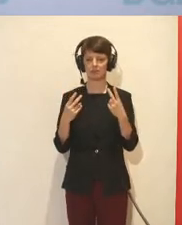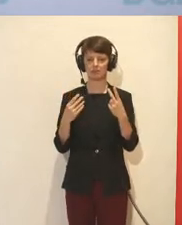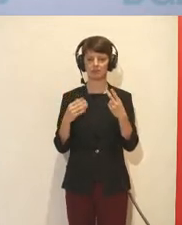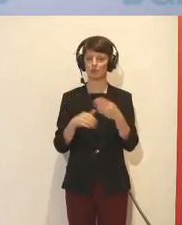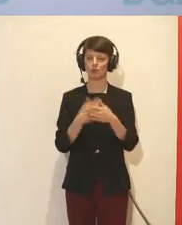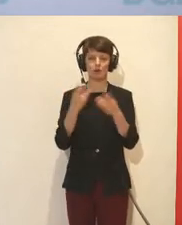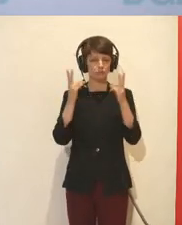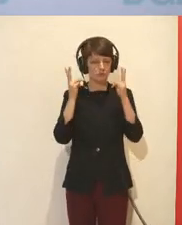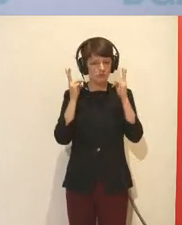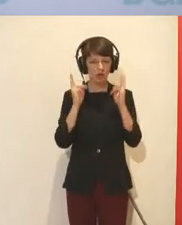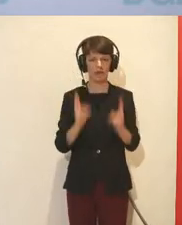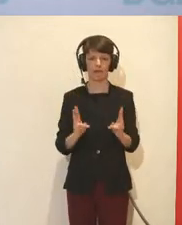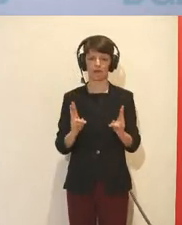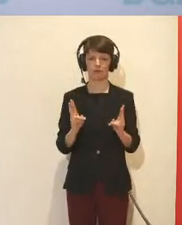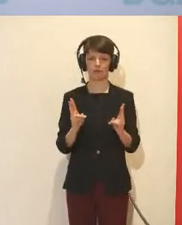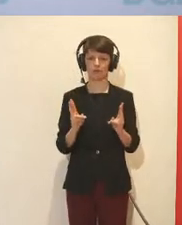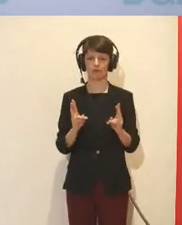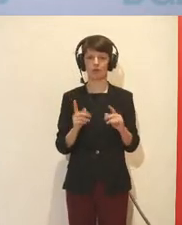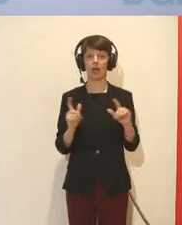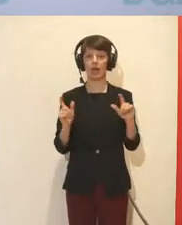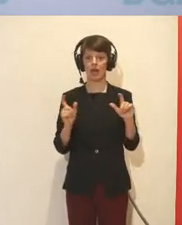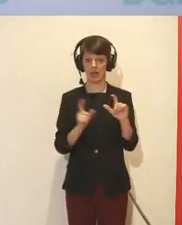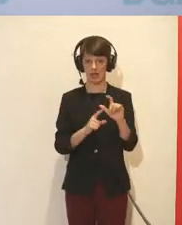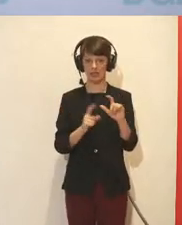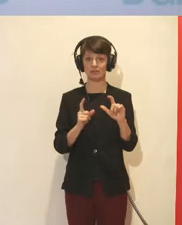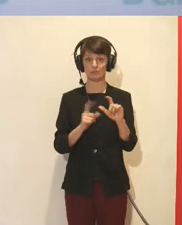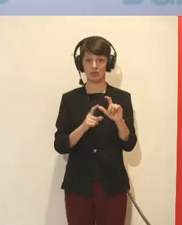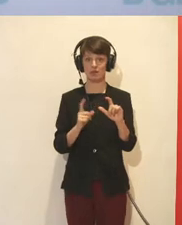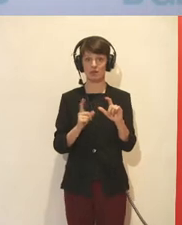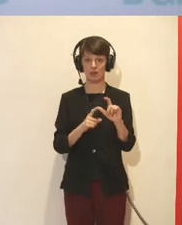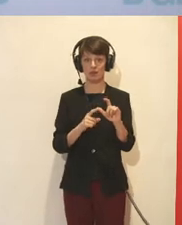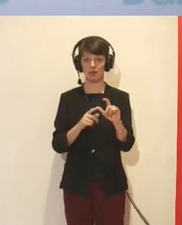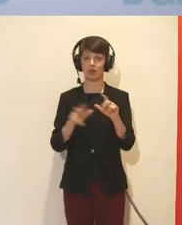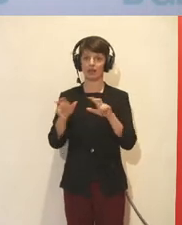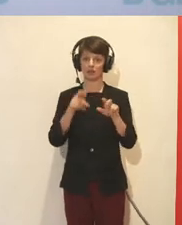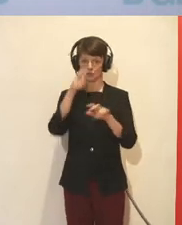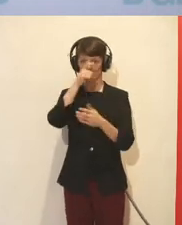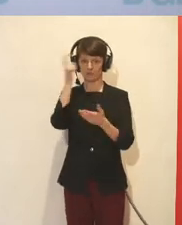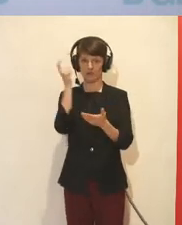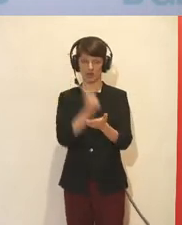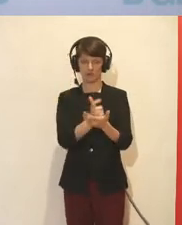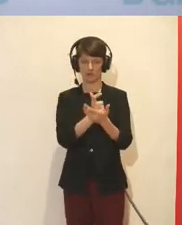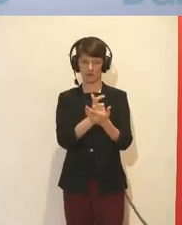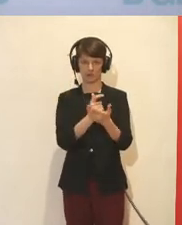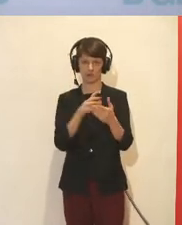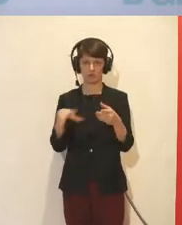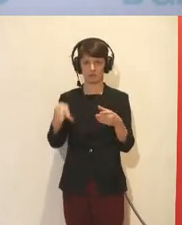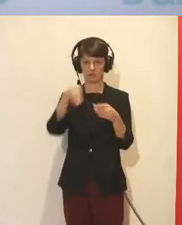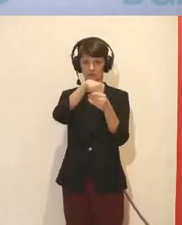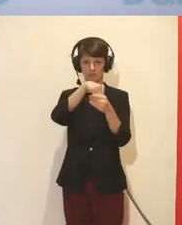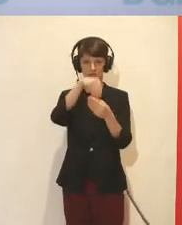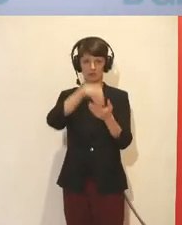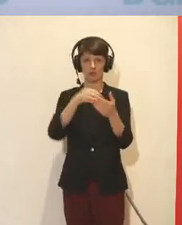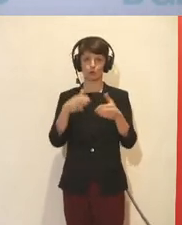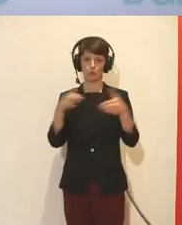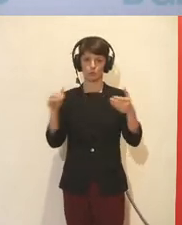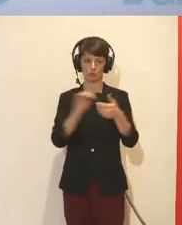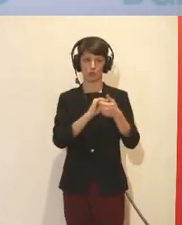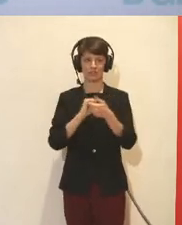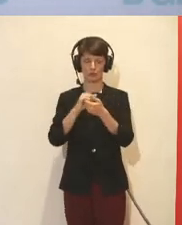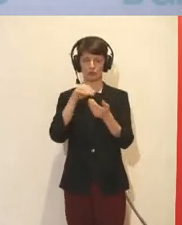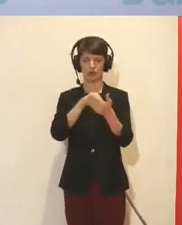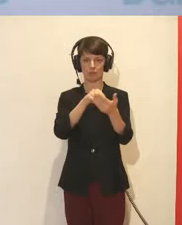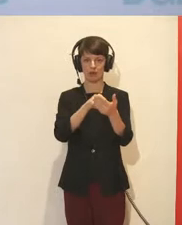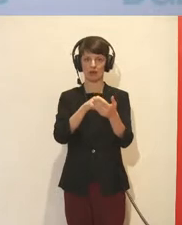die spd mit in der regierungsverantwortung in der großen koalition ist viele